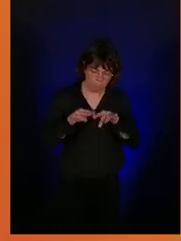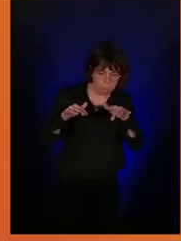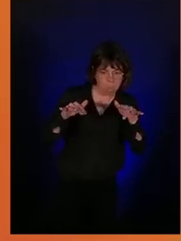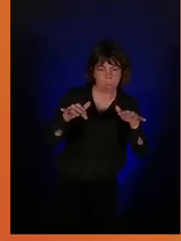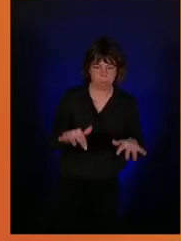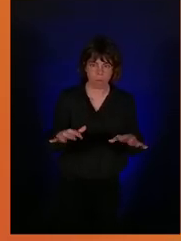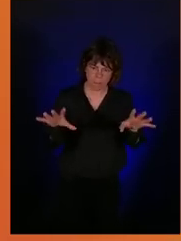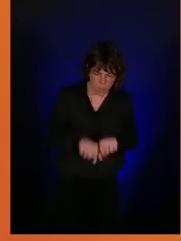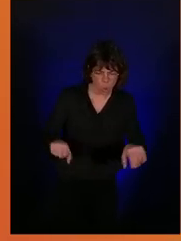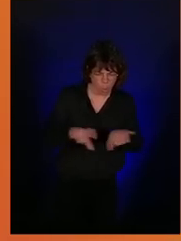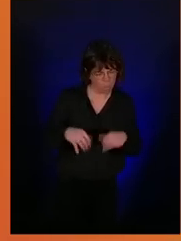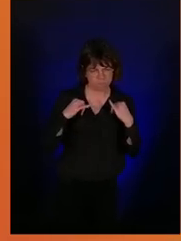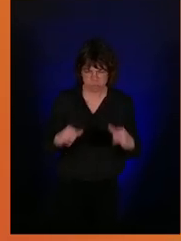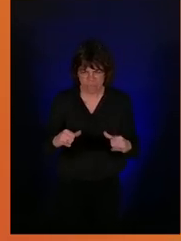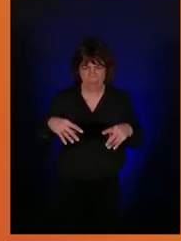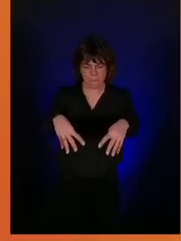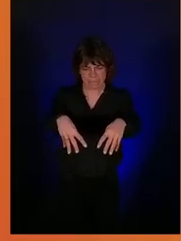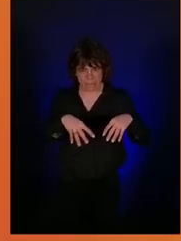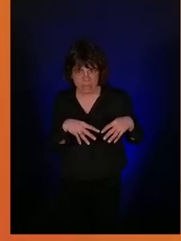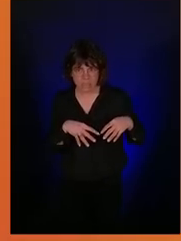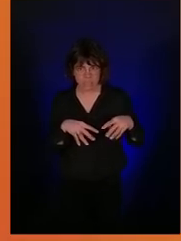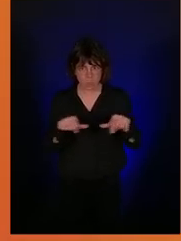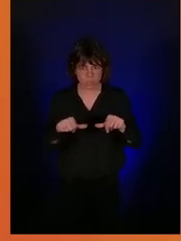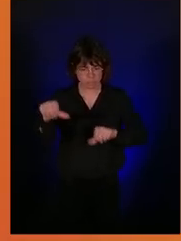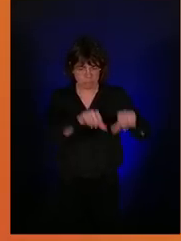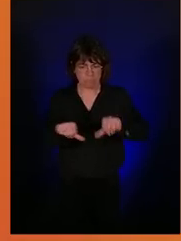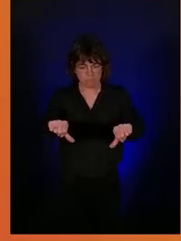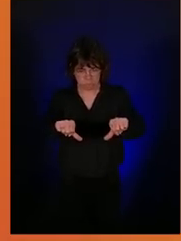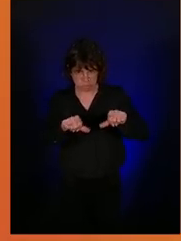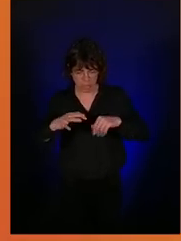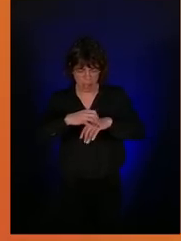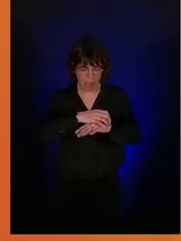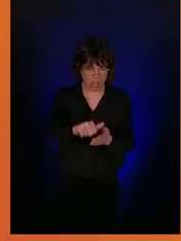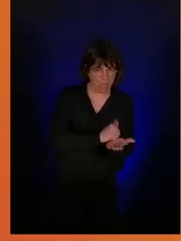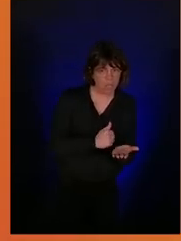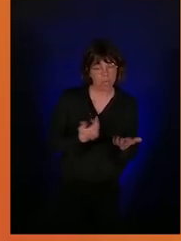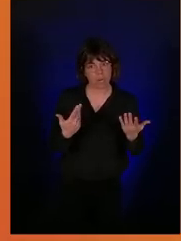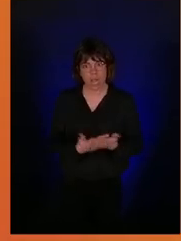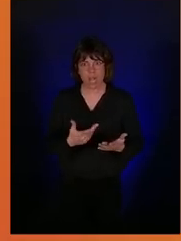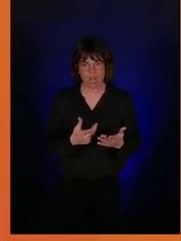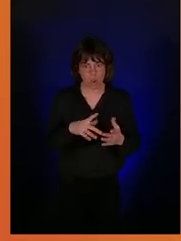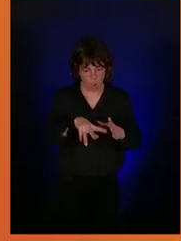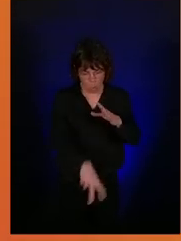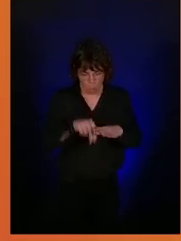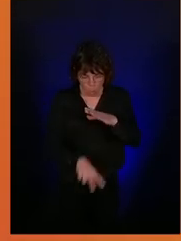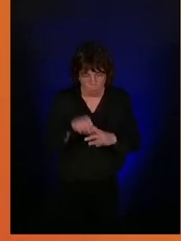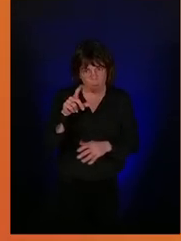du productivisme avec des pesticides et des insecticides, ils vont maintenant aller puiser de l'eau en quantité